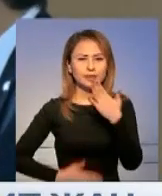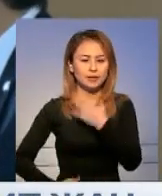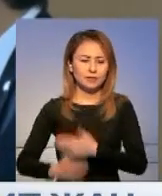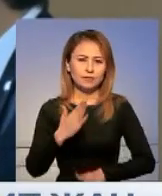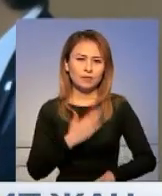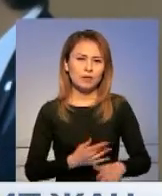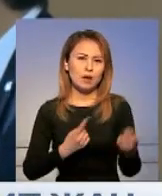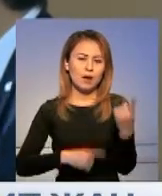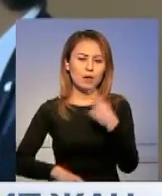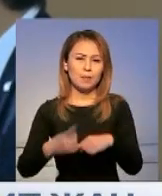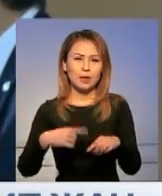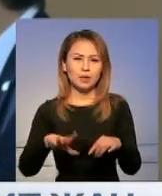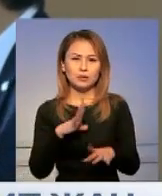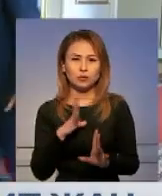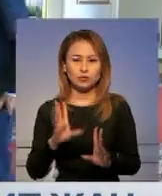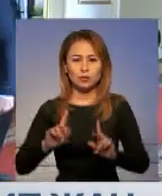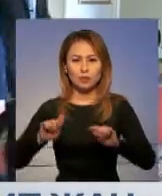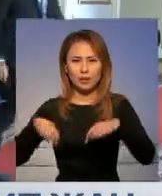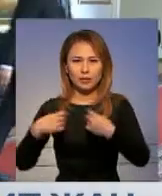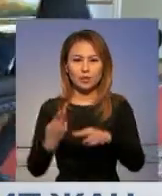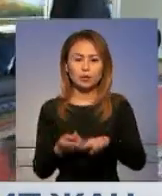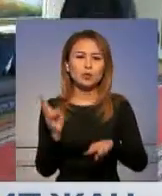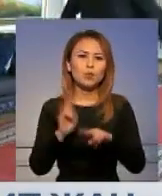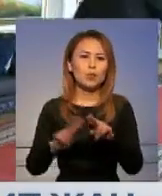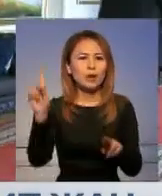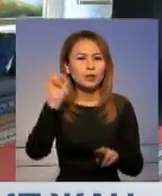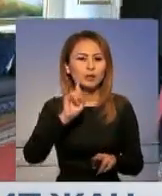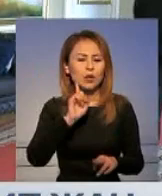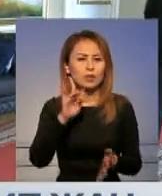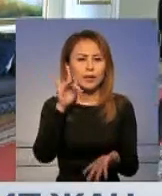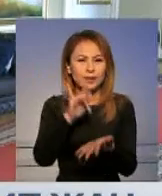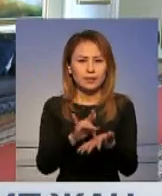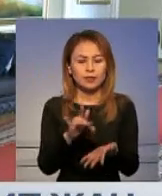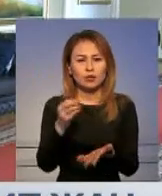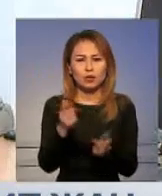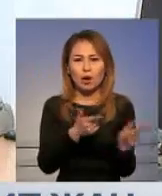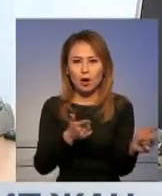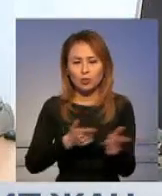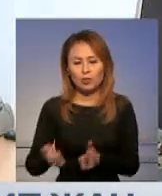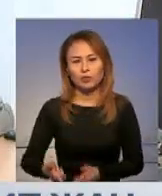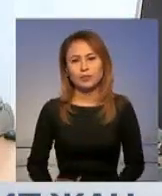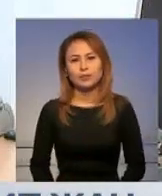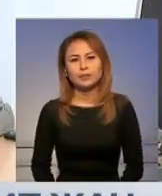балаларды оңалту орталығын ашу. Қазір озық үлгідегі орталықтың жобасын әзірлеп жатыр.